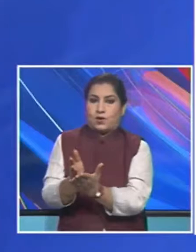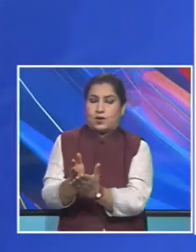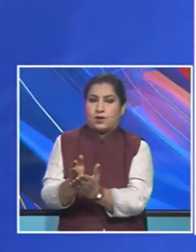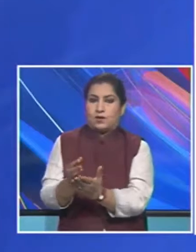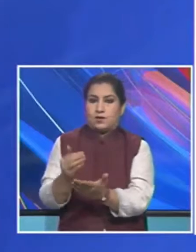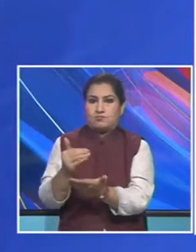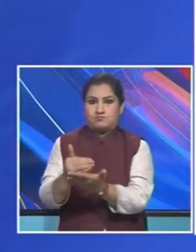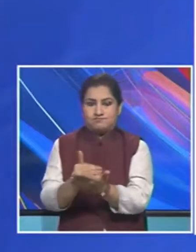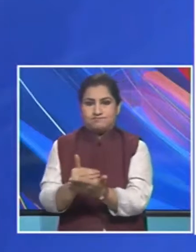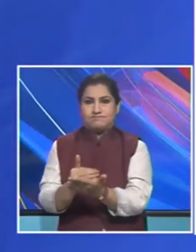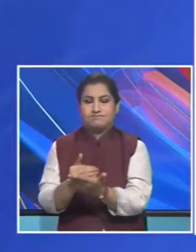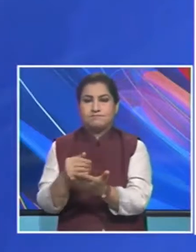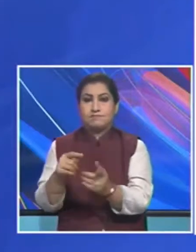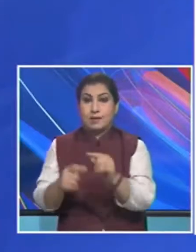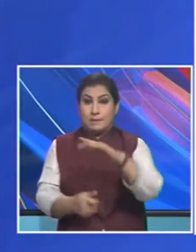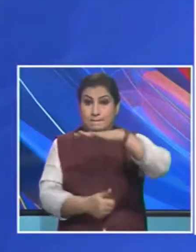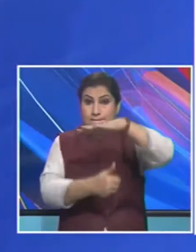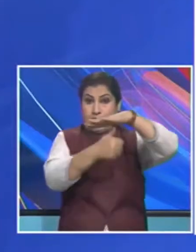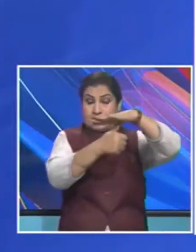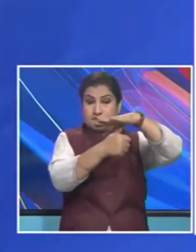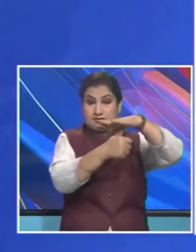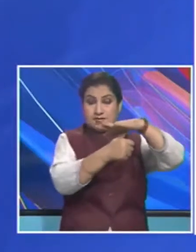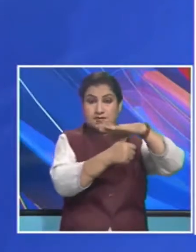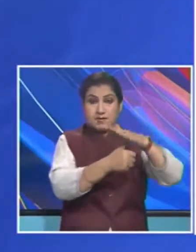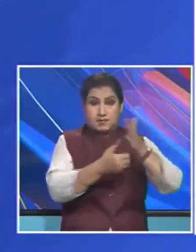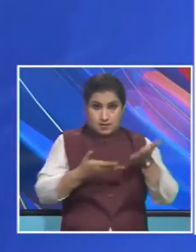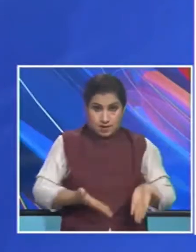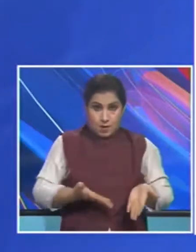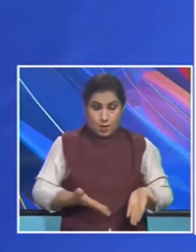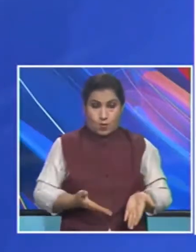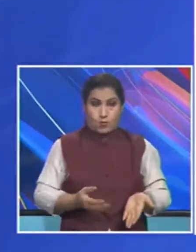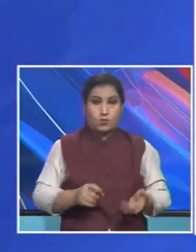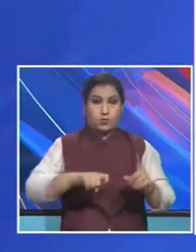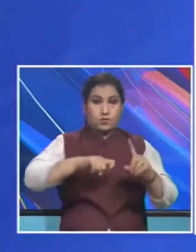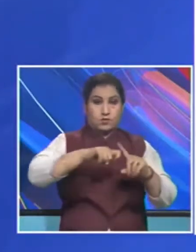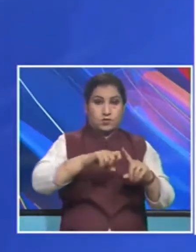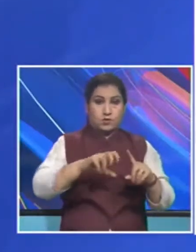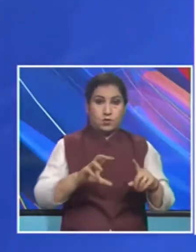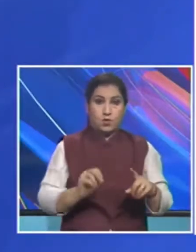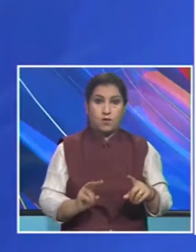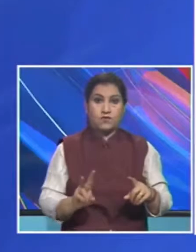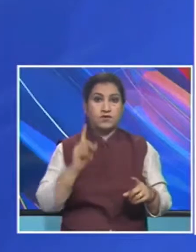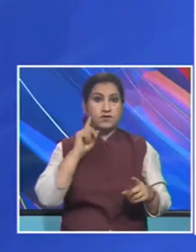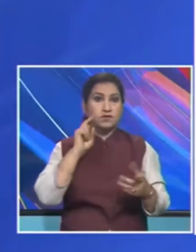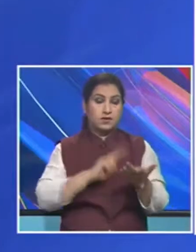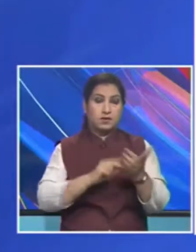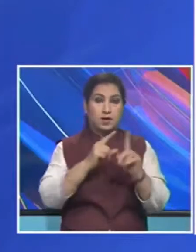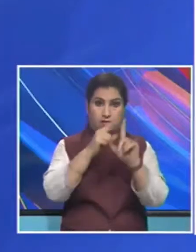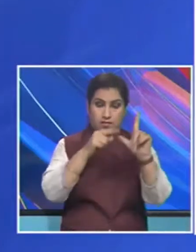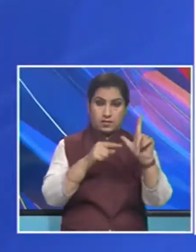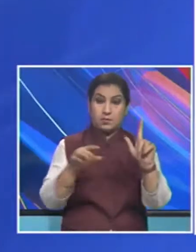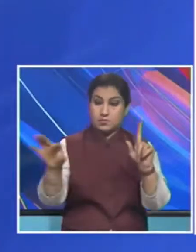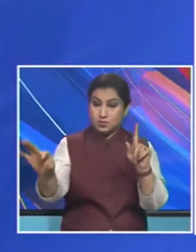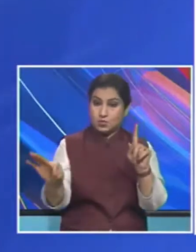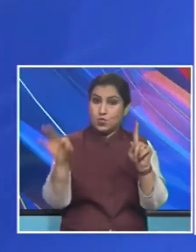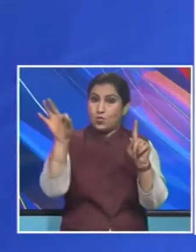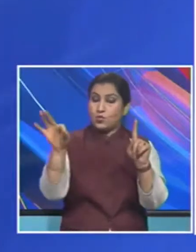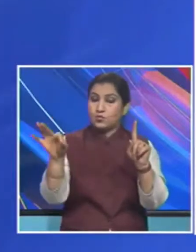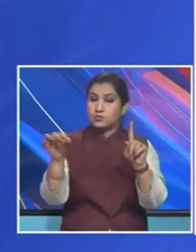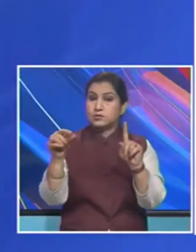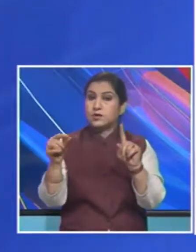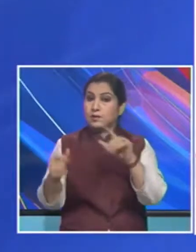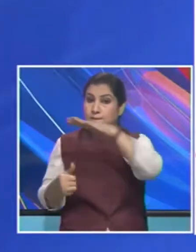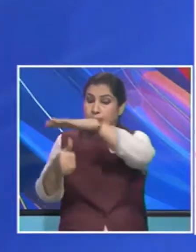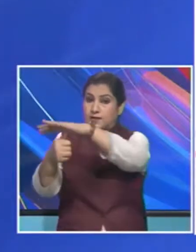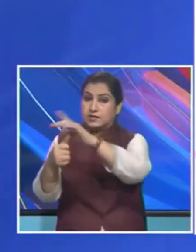The President of India, Shri Ramnath Kovind, and the President-elect of India, Srimati Draupadi Murmu,